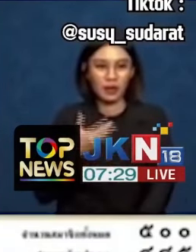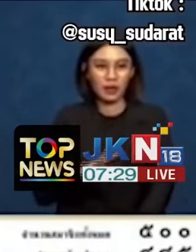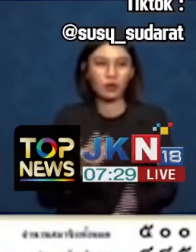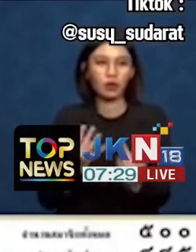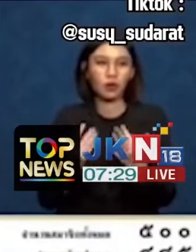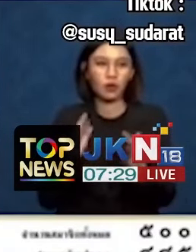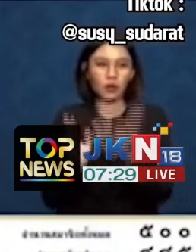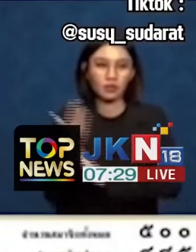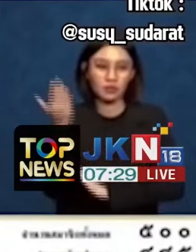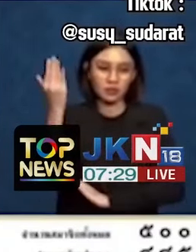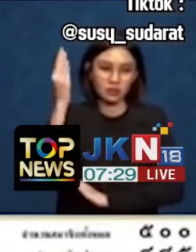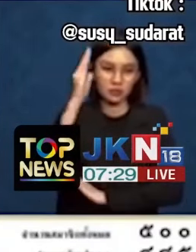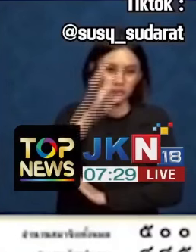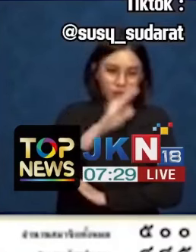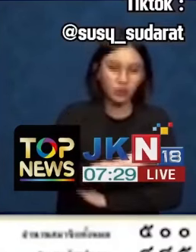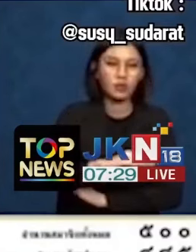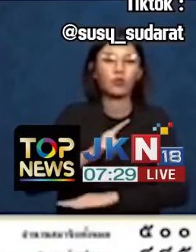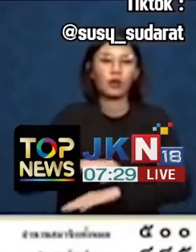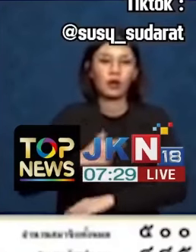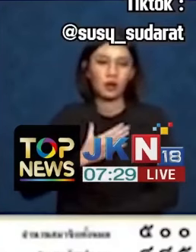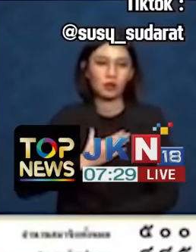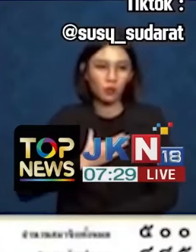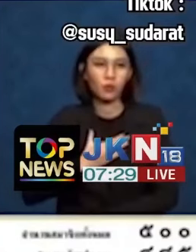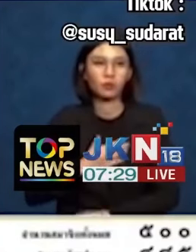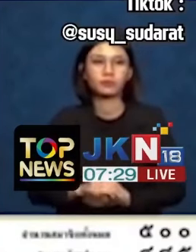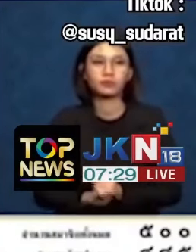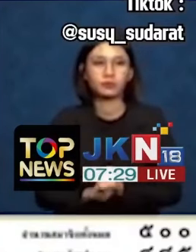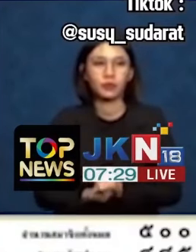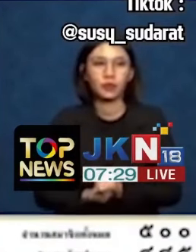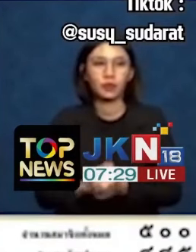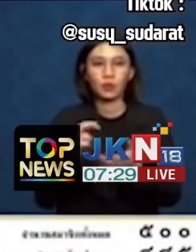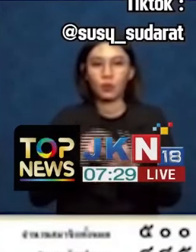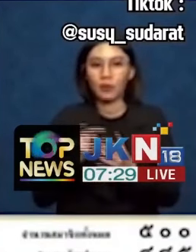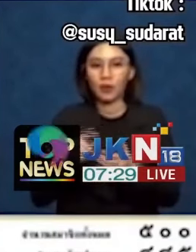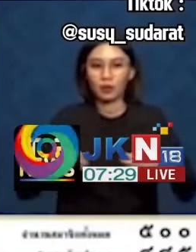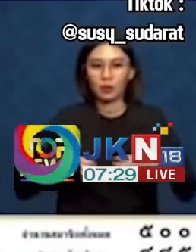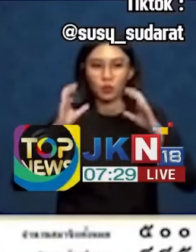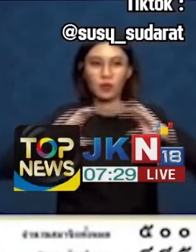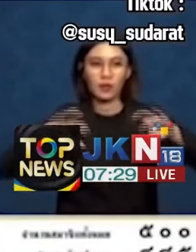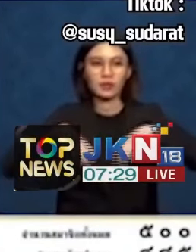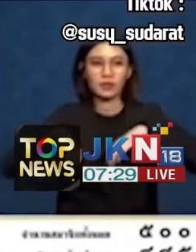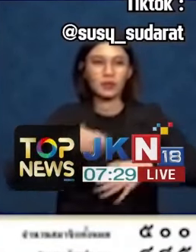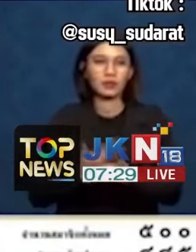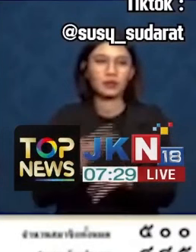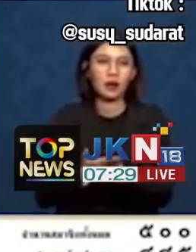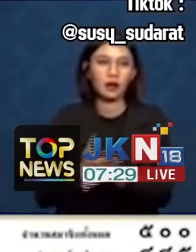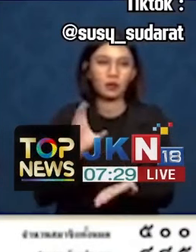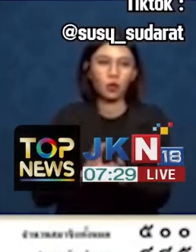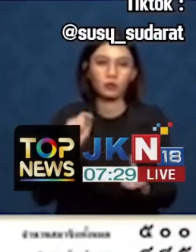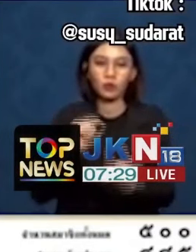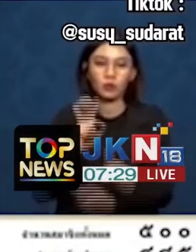าจนเย็นต้องมาถึงตอนเย็นได้ถึงเวลาผมสักทีท่านประธานก็คือรัฐบาลเนี่ยเขาจัดงบแบบนี้มันเข้ากับเนื้อเพลง